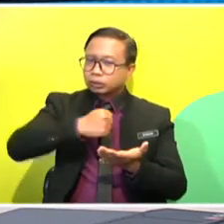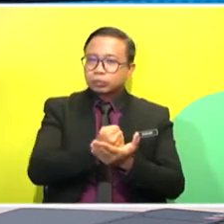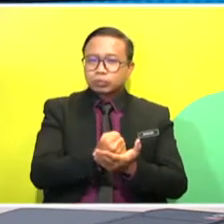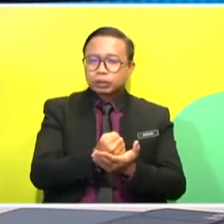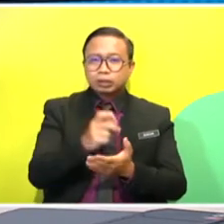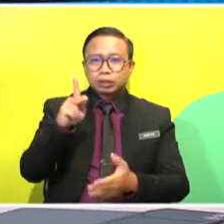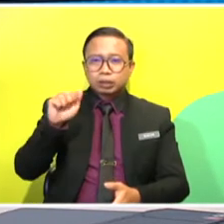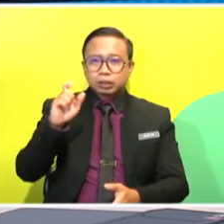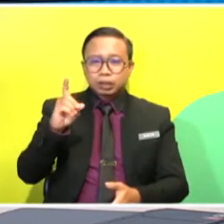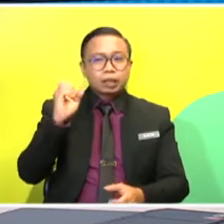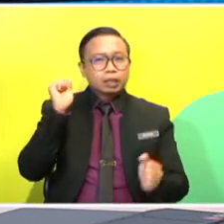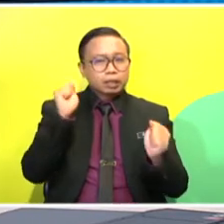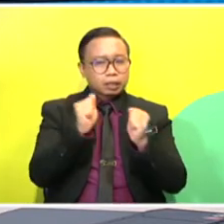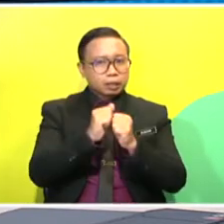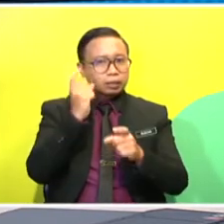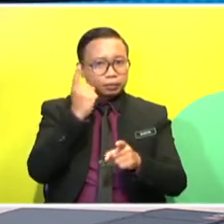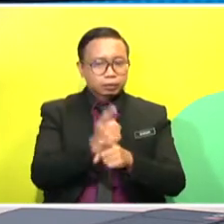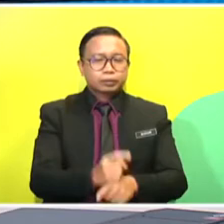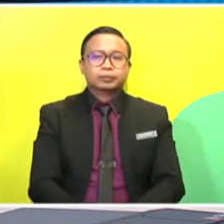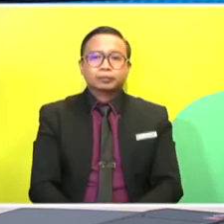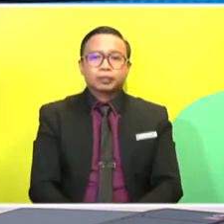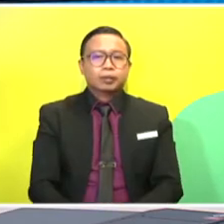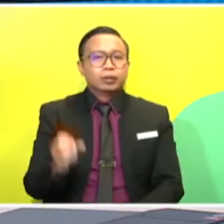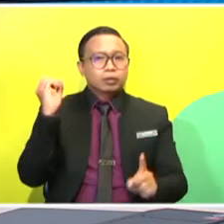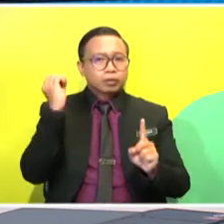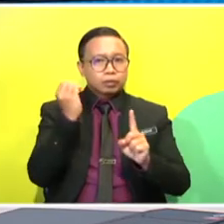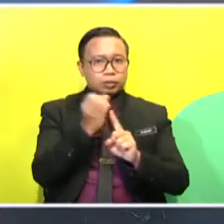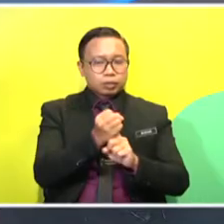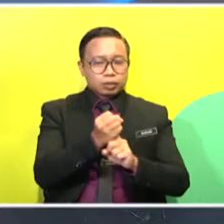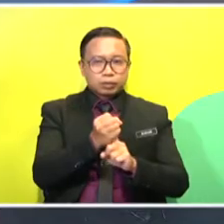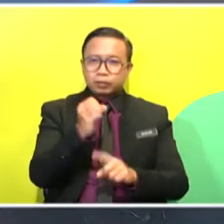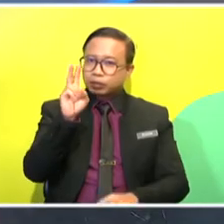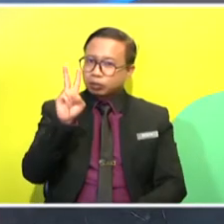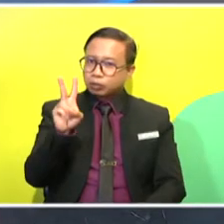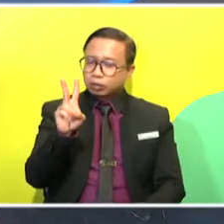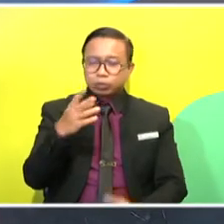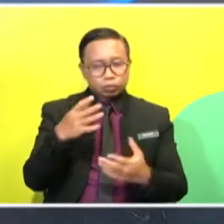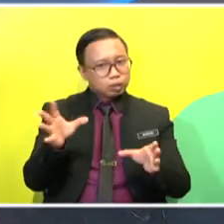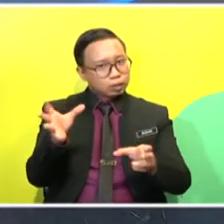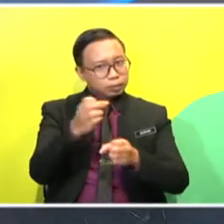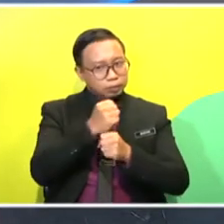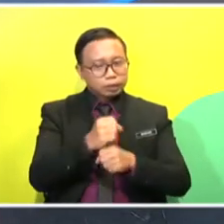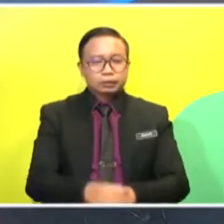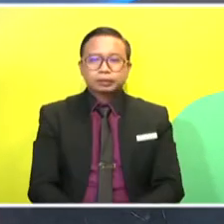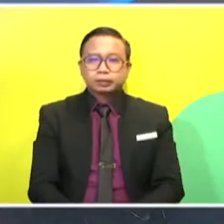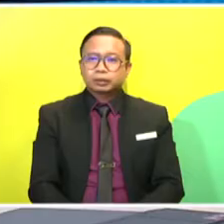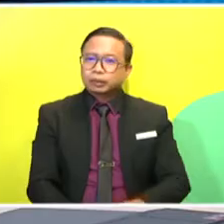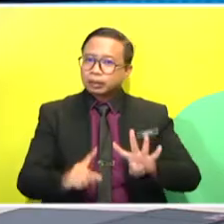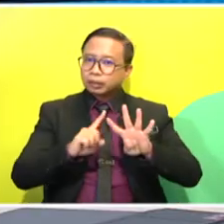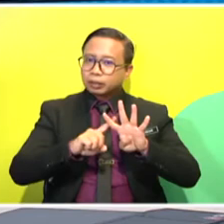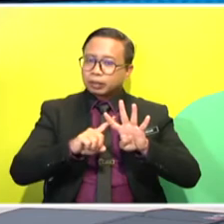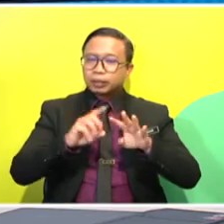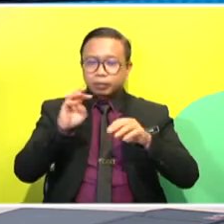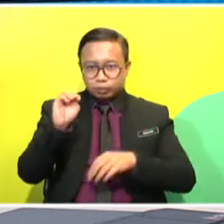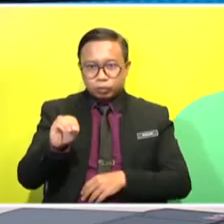tersebut dengan cemerlang sekali. Jadi, objektif yang kedua itu tercapai. Dan yang keempat, murid dapat